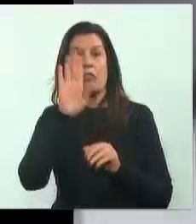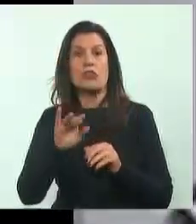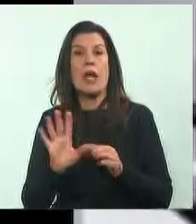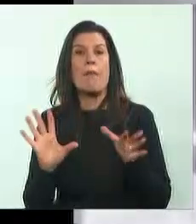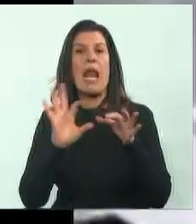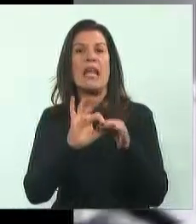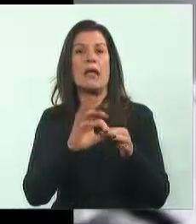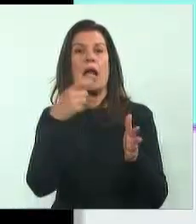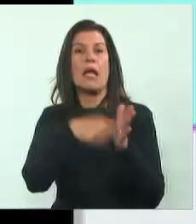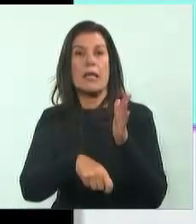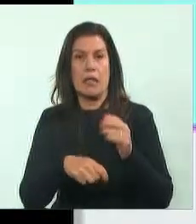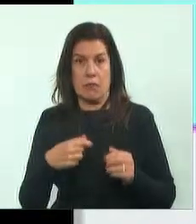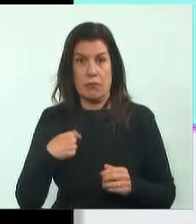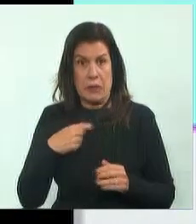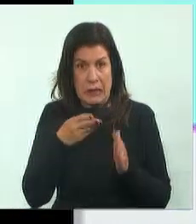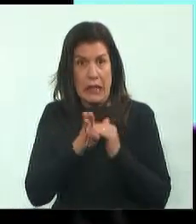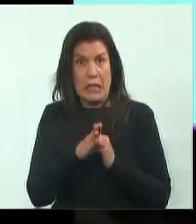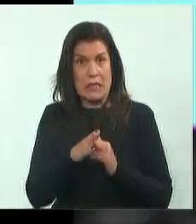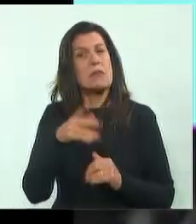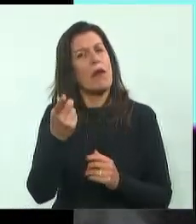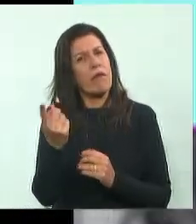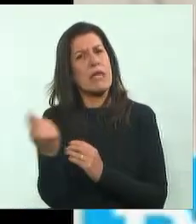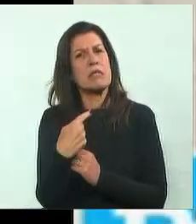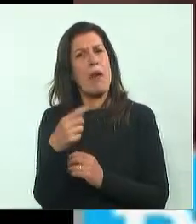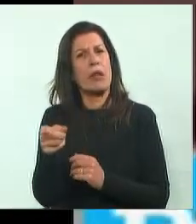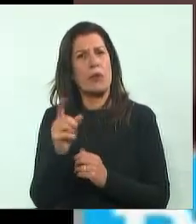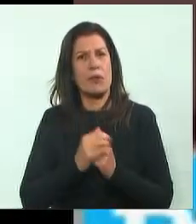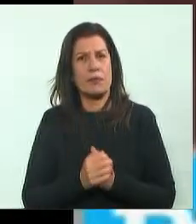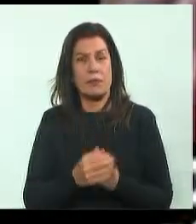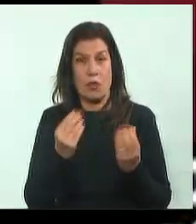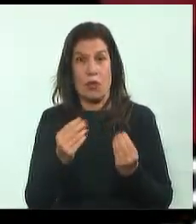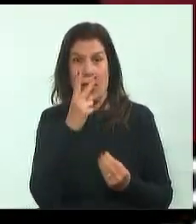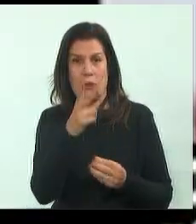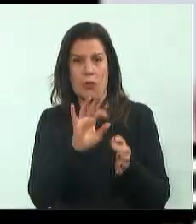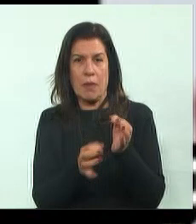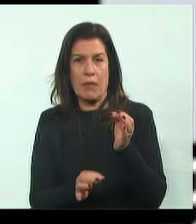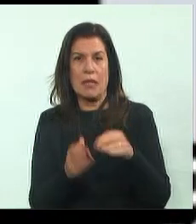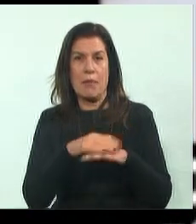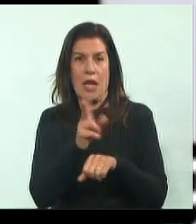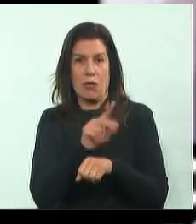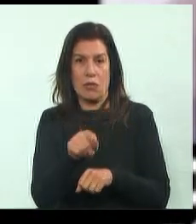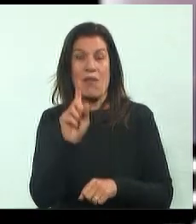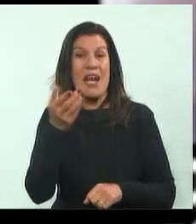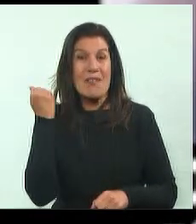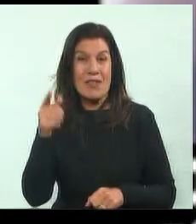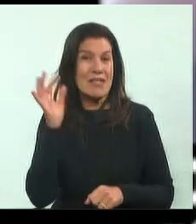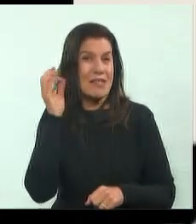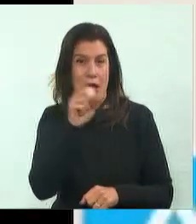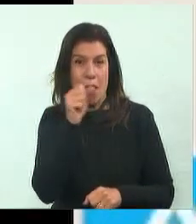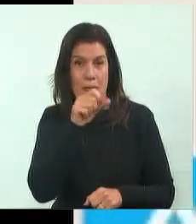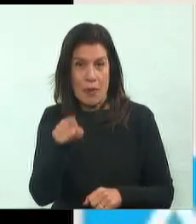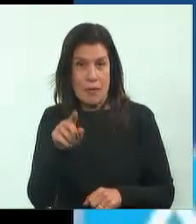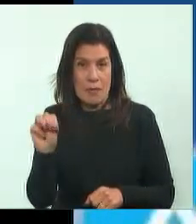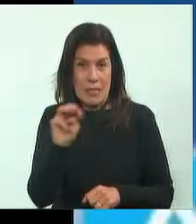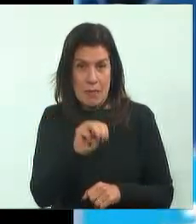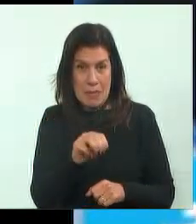אליו. והזמנו את המוצר. מיד כל הפרטים על הנוכלות הזאת, אבל לפני כן מירי מסיקה הייתה רק הסנונית הראשונה.